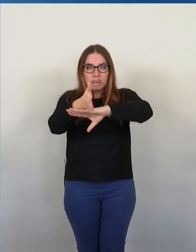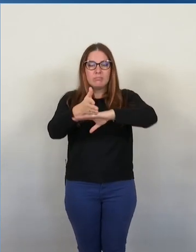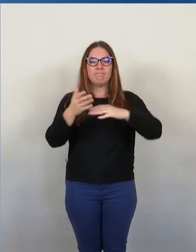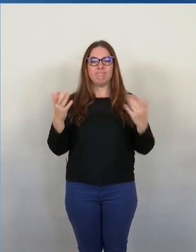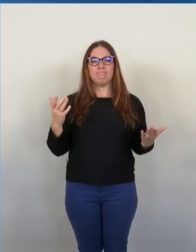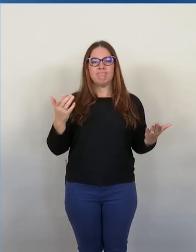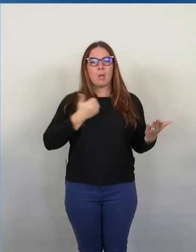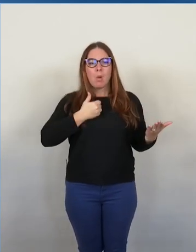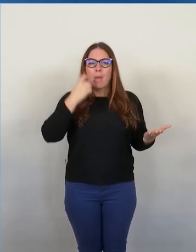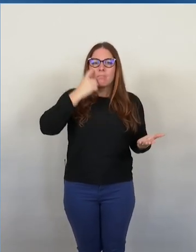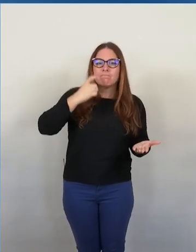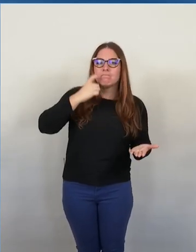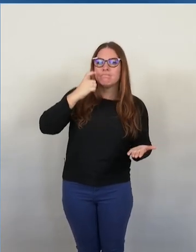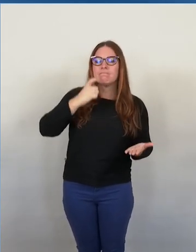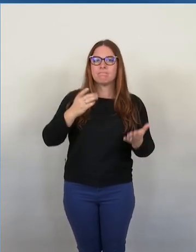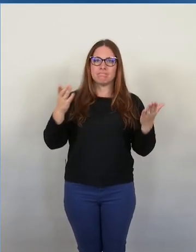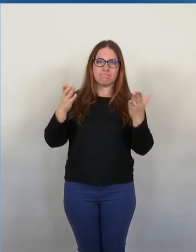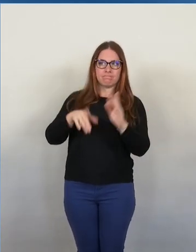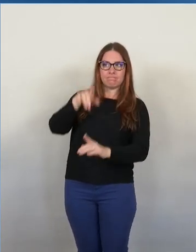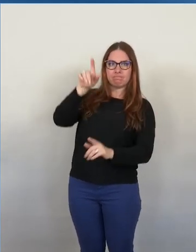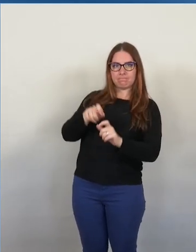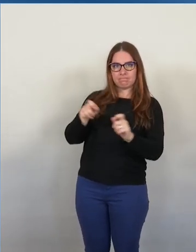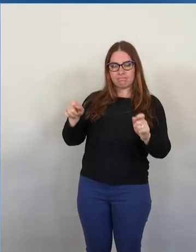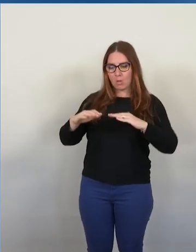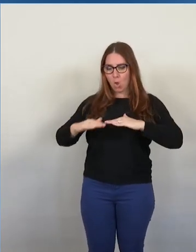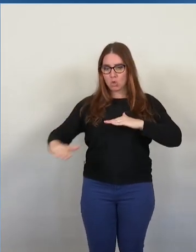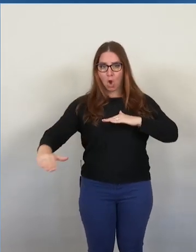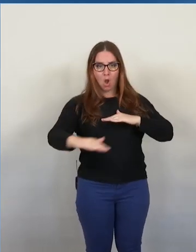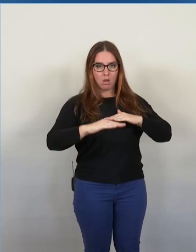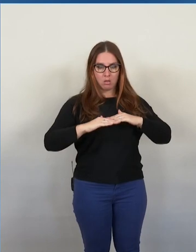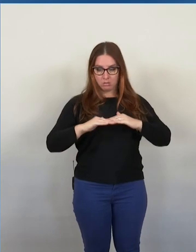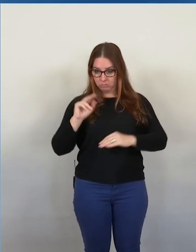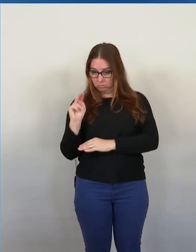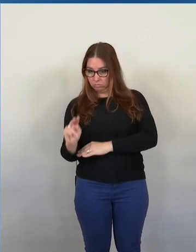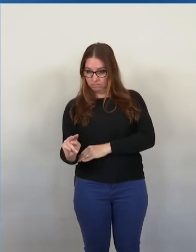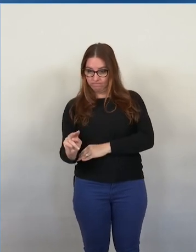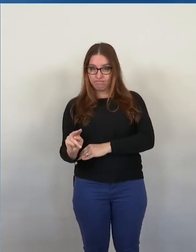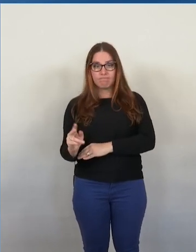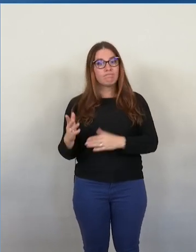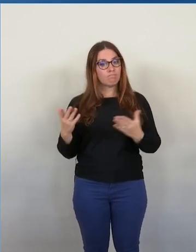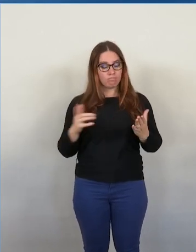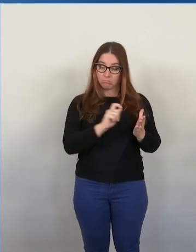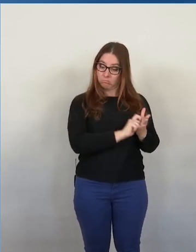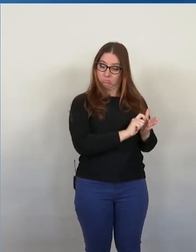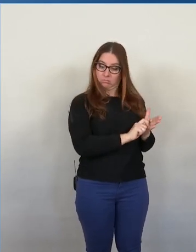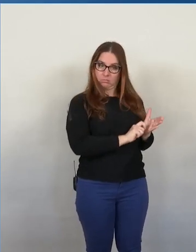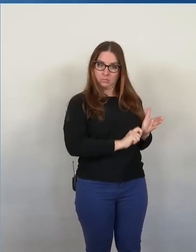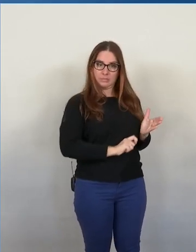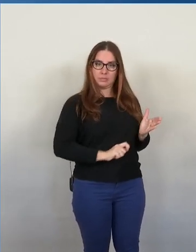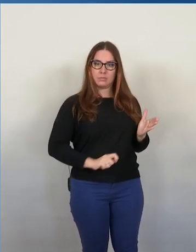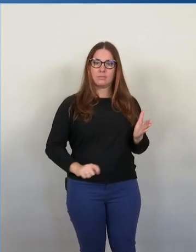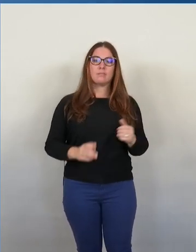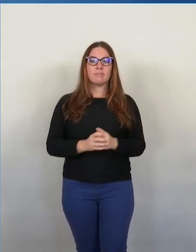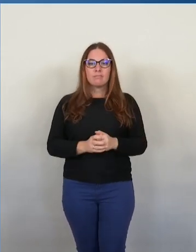observation là-dessus sur l'état du sol de exactement de ce pass et notamment des